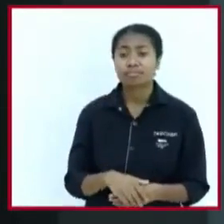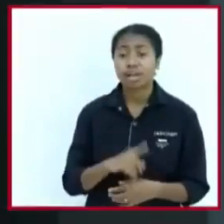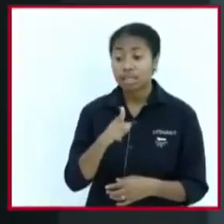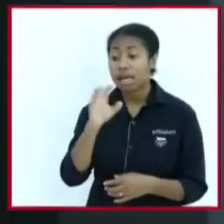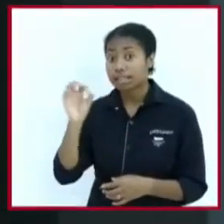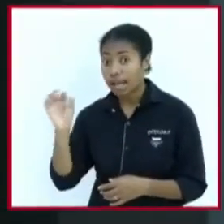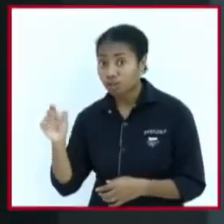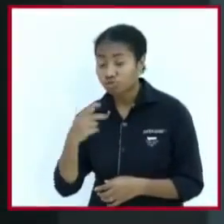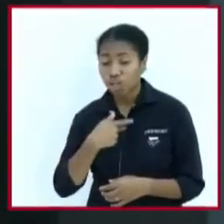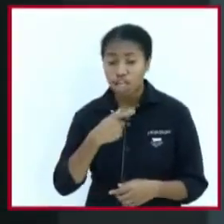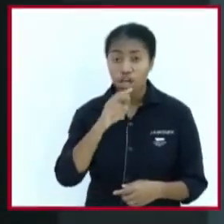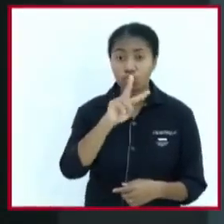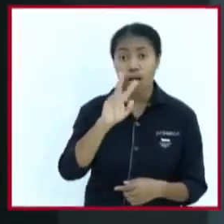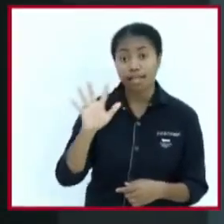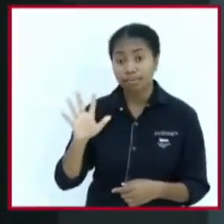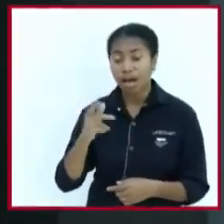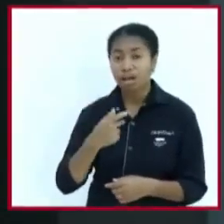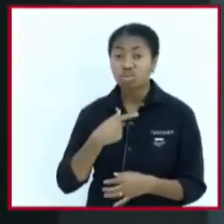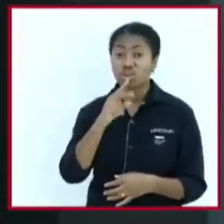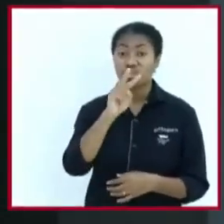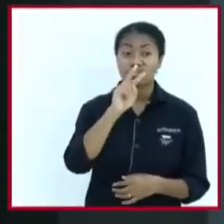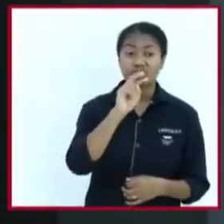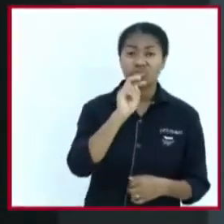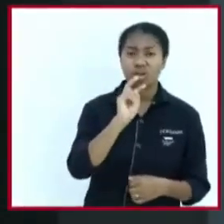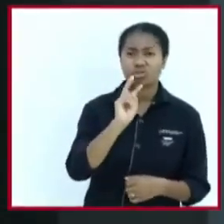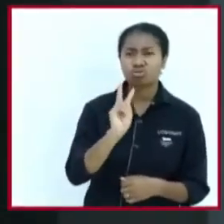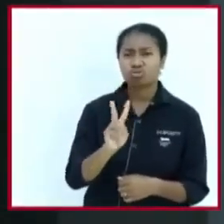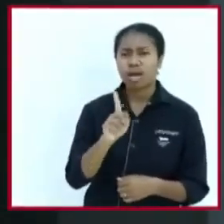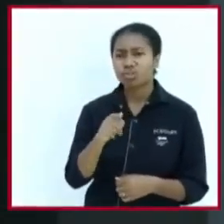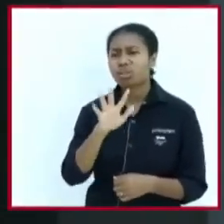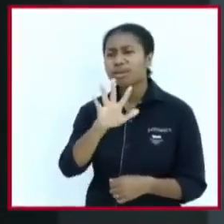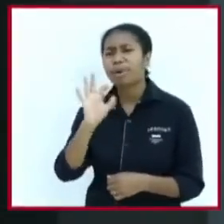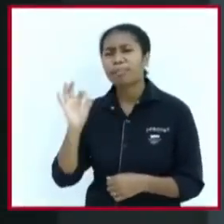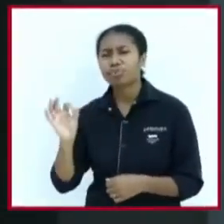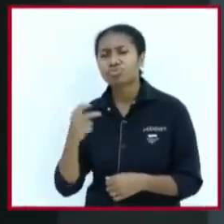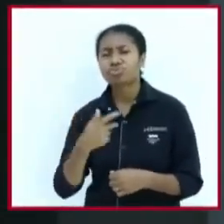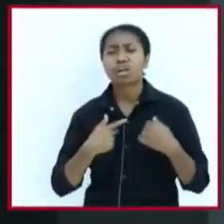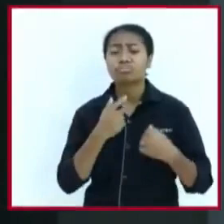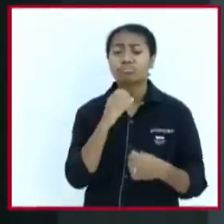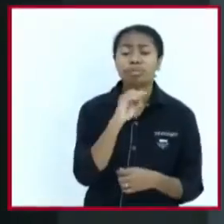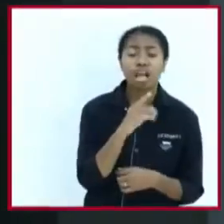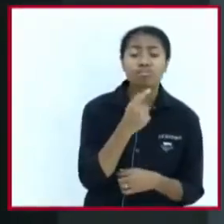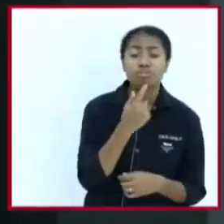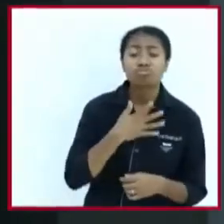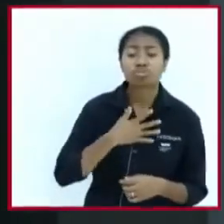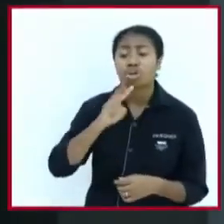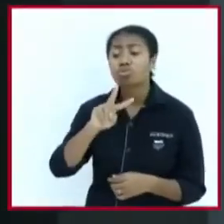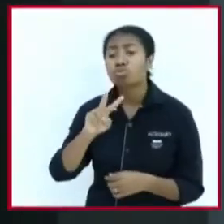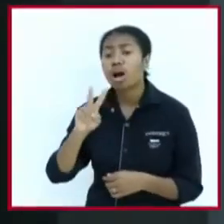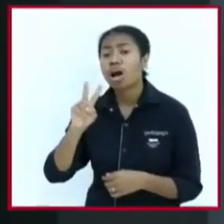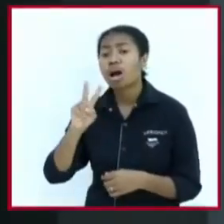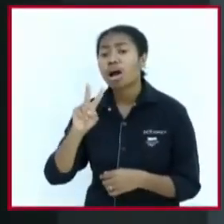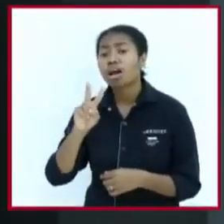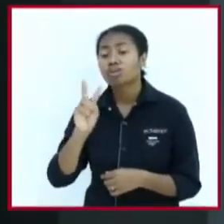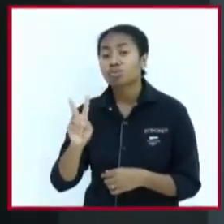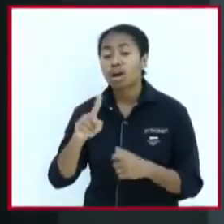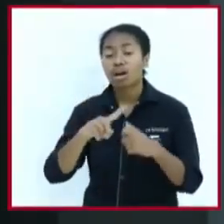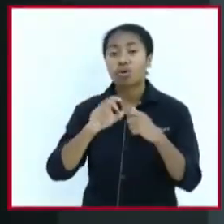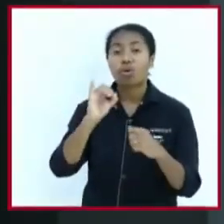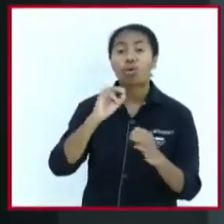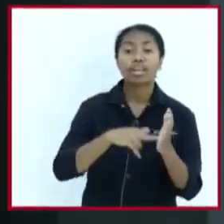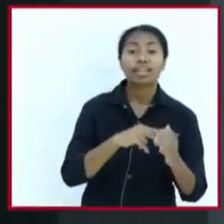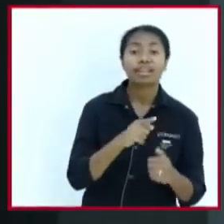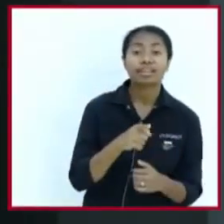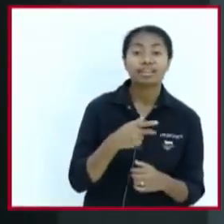Hai 25 rupiah jadi kalau dua yaitu 50 saya ada dua koin 25 25 terbit21 Queen tapi